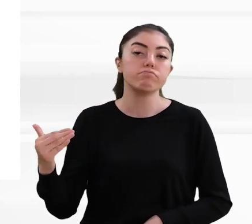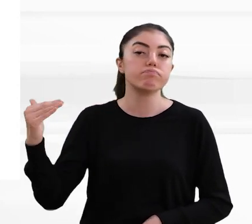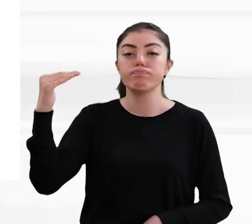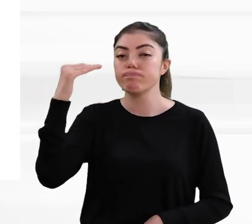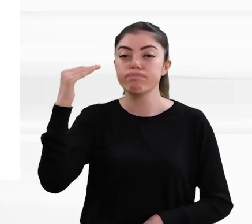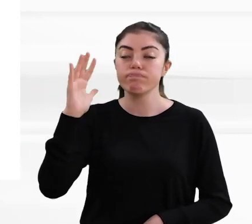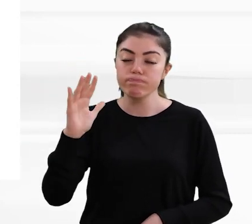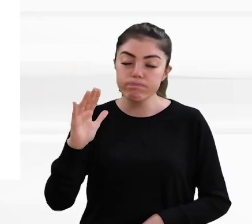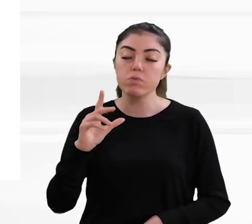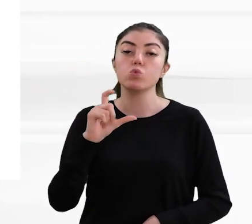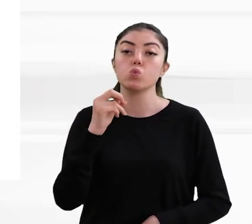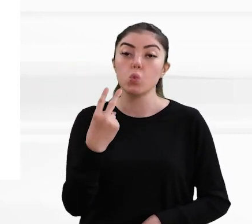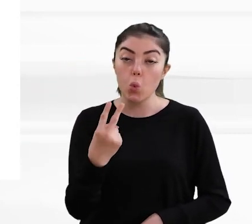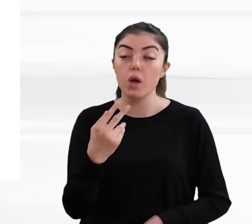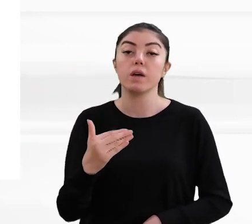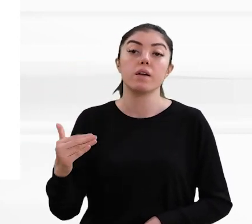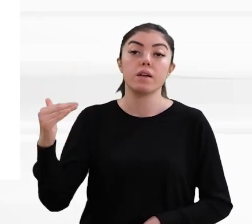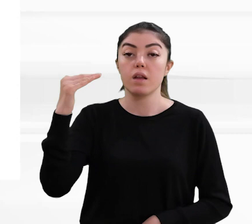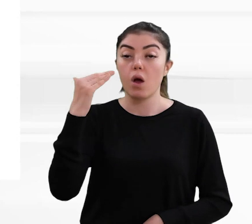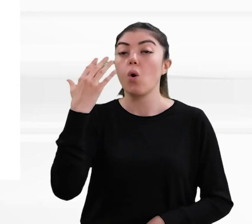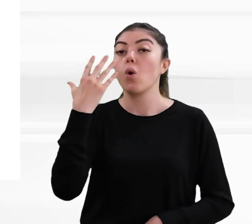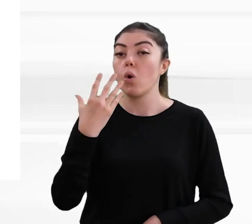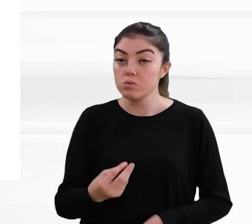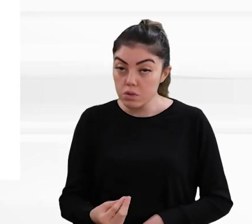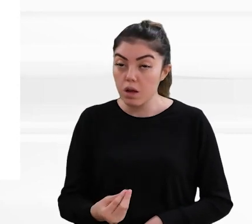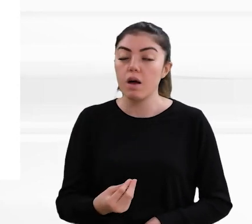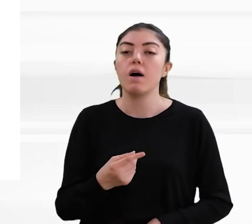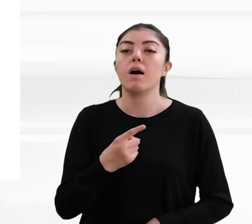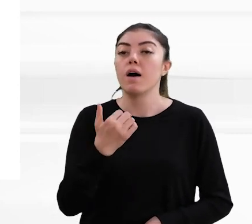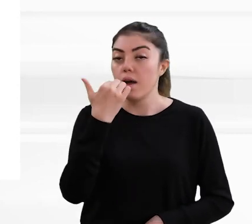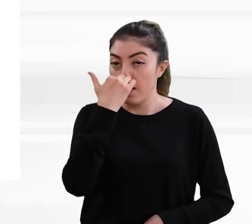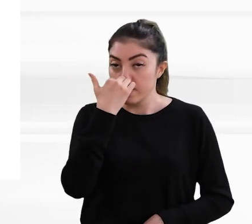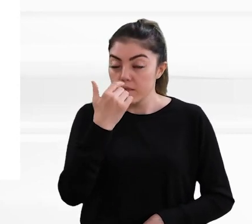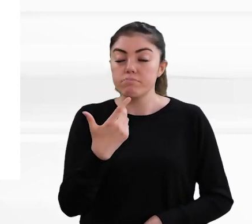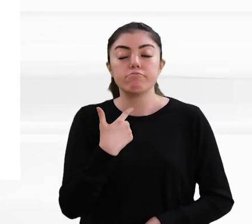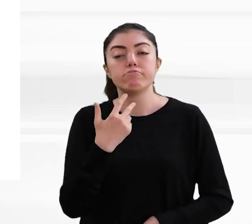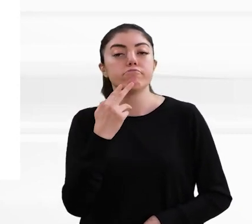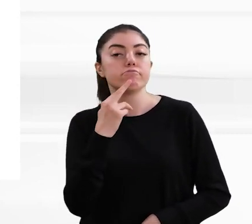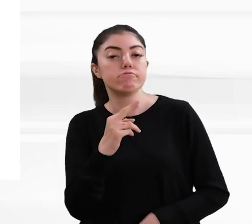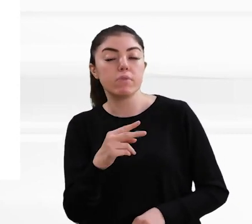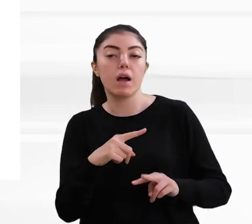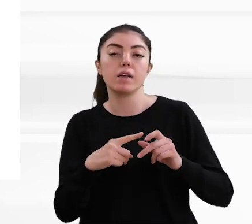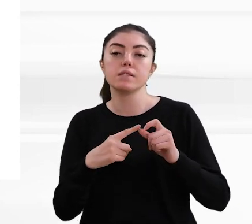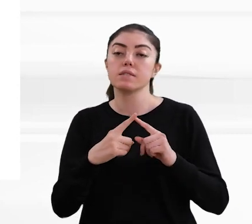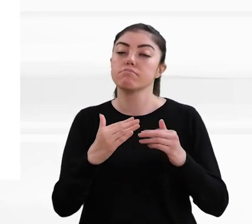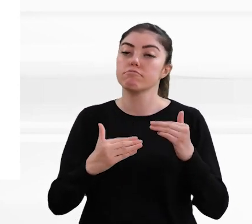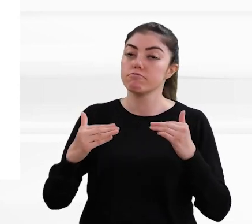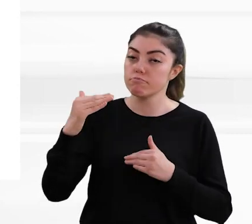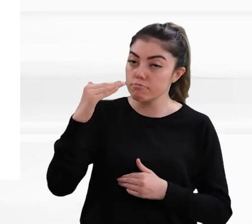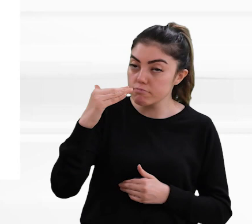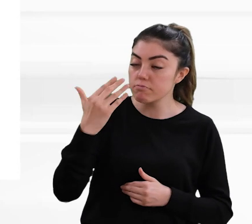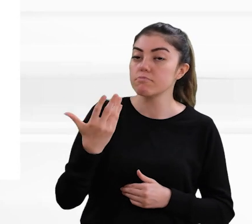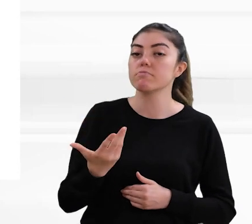miktarı arttığında ya bu boncuk sit with arkanda artar ise kanın baktığımızda asitliği